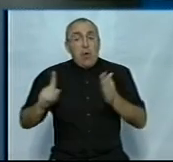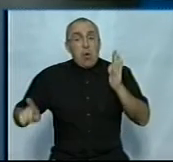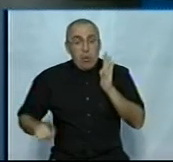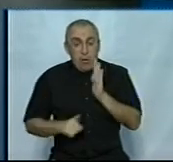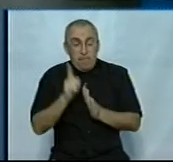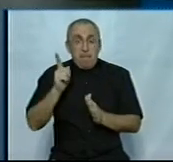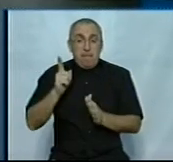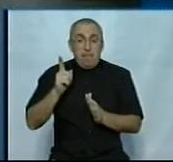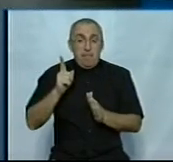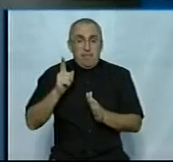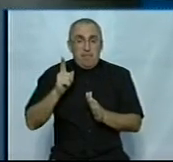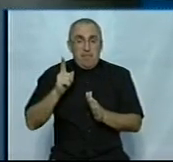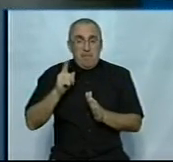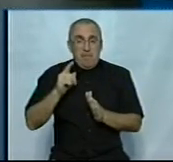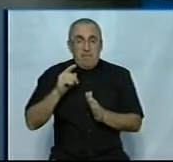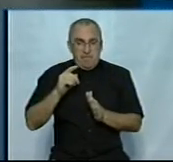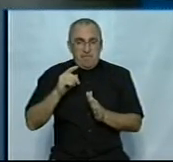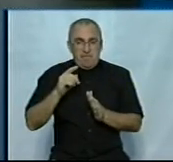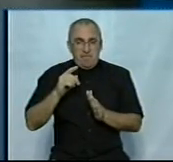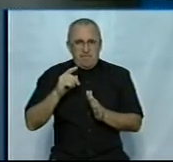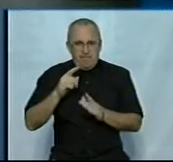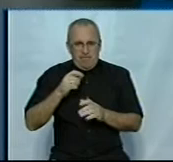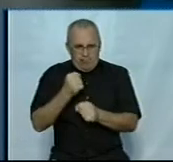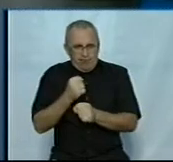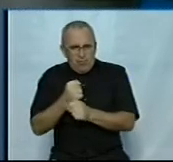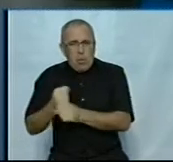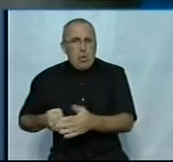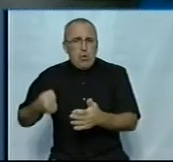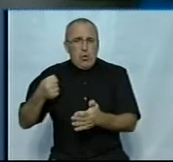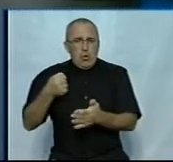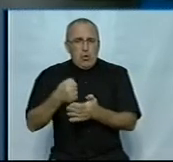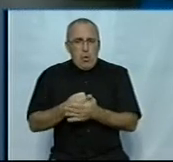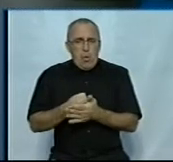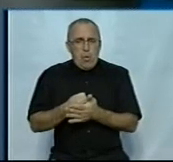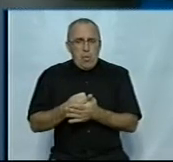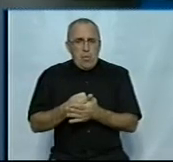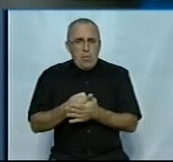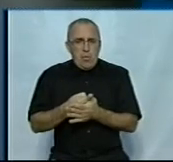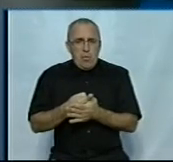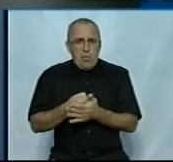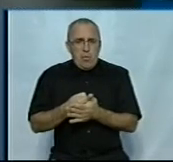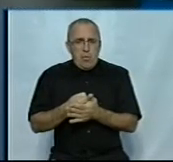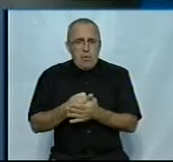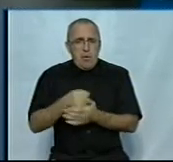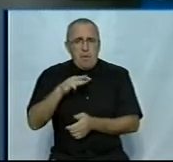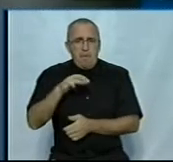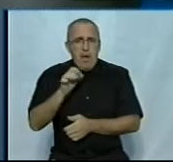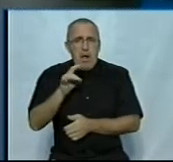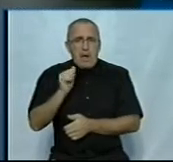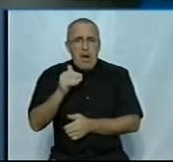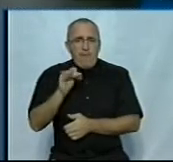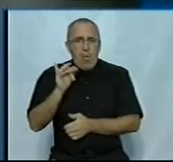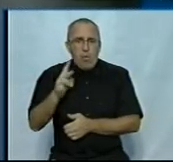розпочався марафон, громадський марафон до Марафон добрих справ